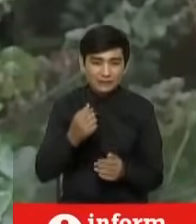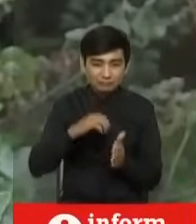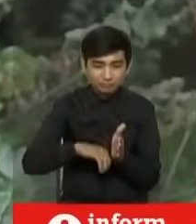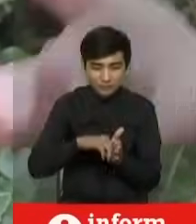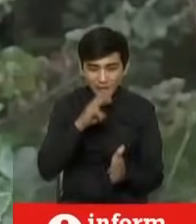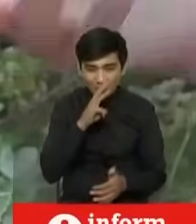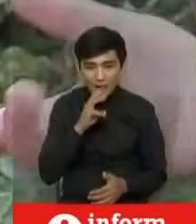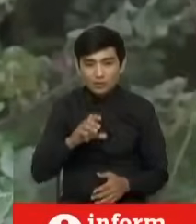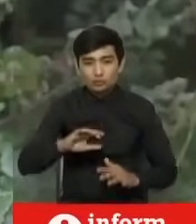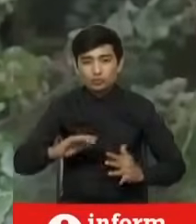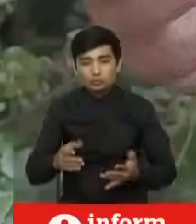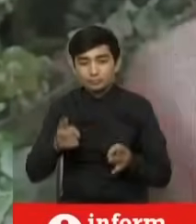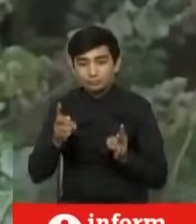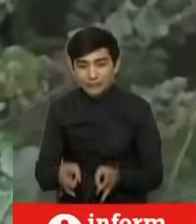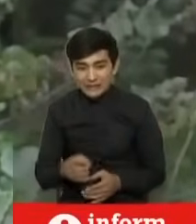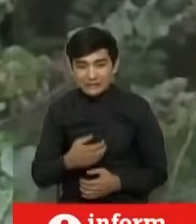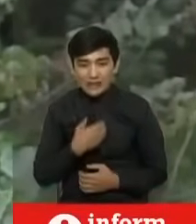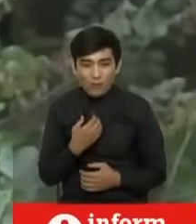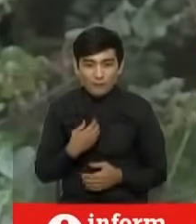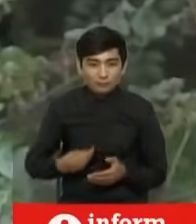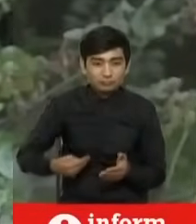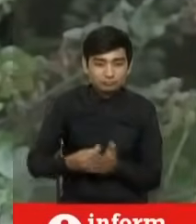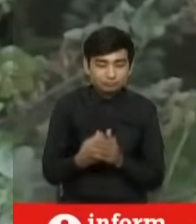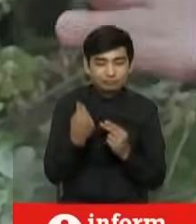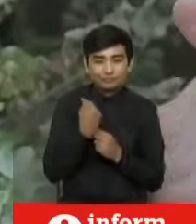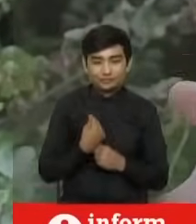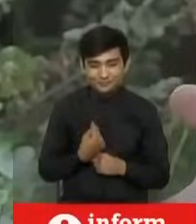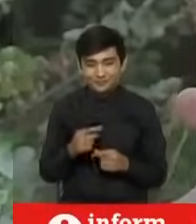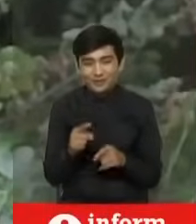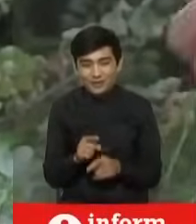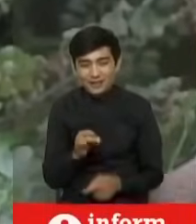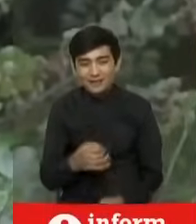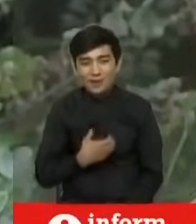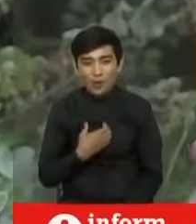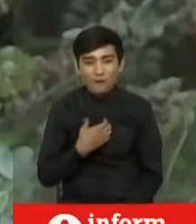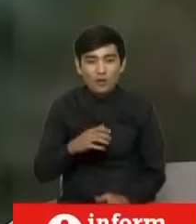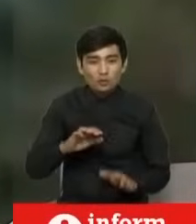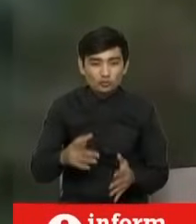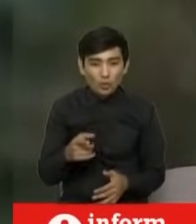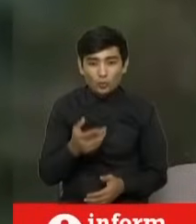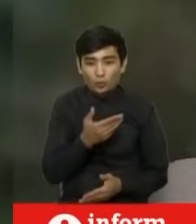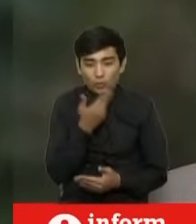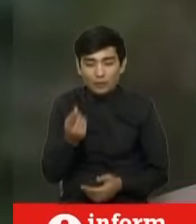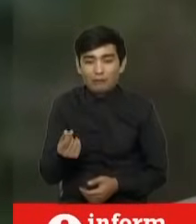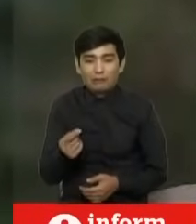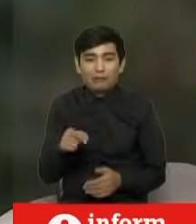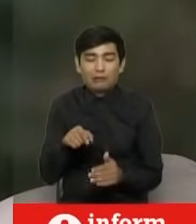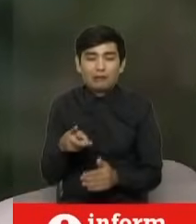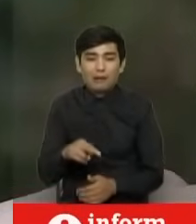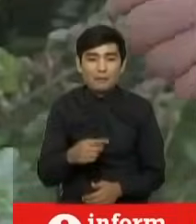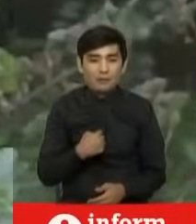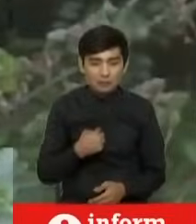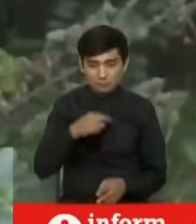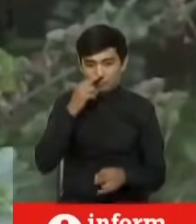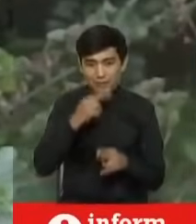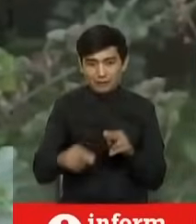случается страховой случай, на эту сумму, ну, в данном случае я пролечусь. Вот, страховой случай не случается, эти деньги для меня уже